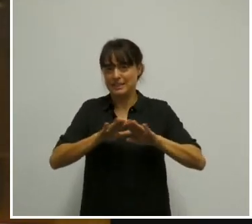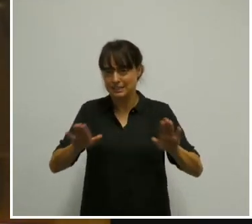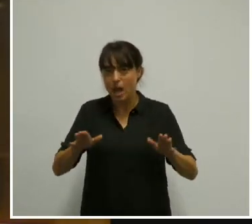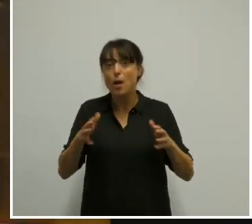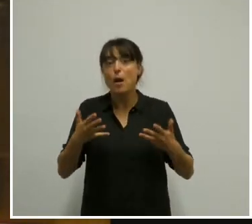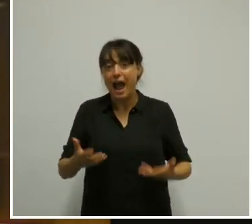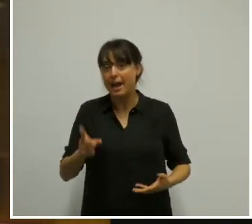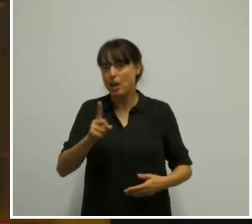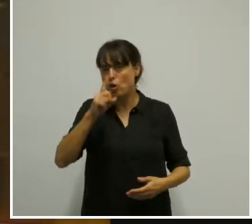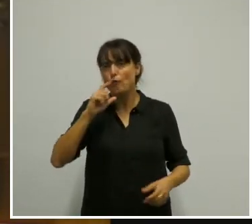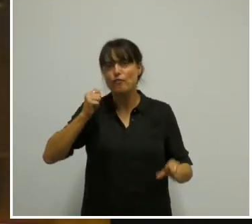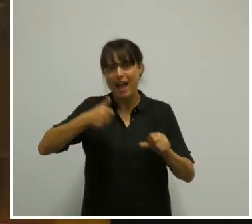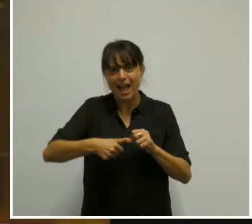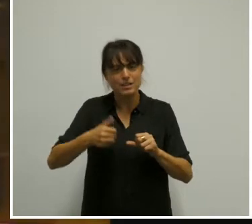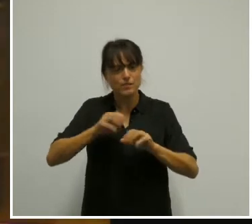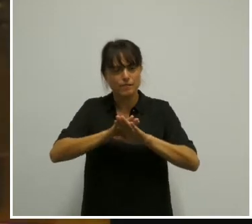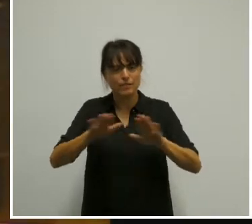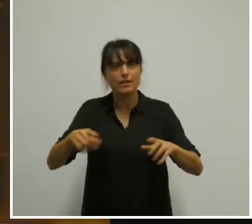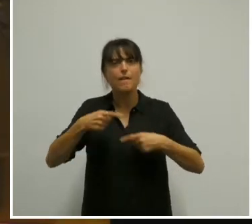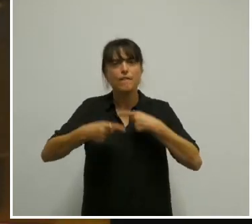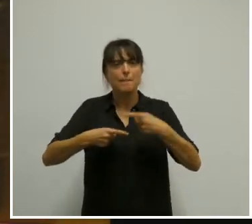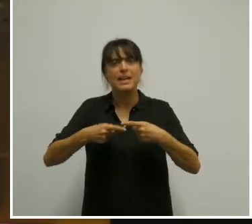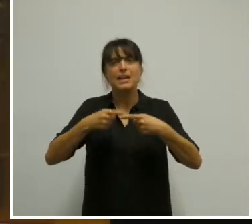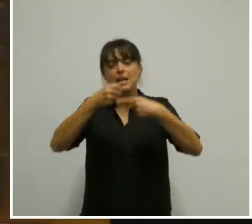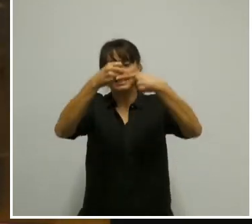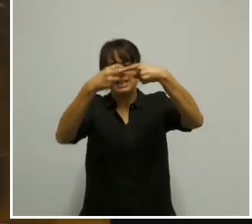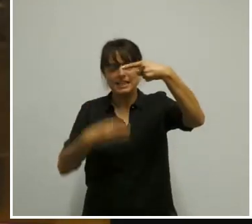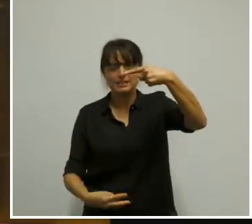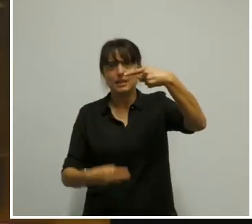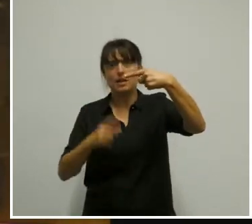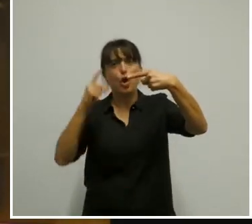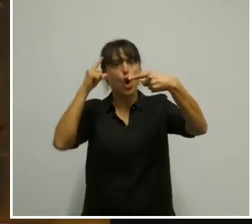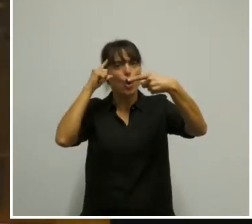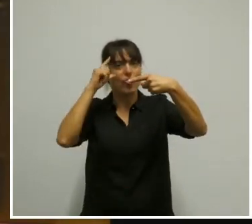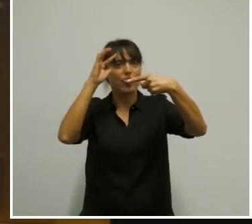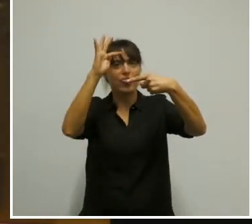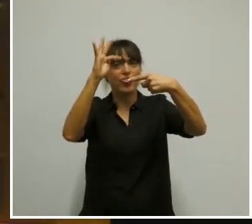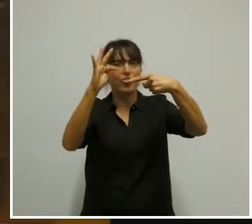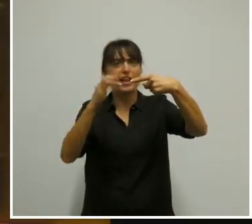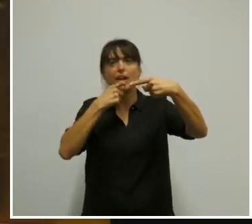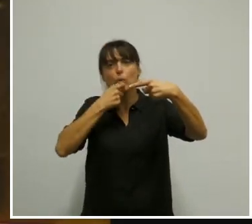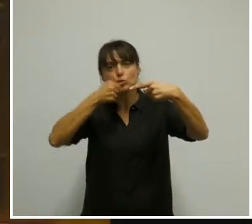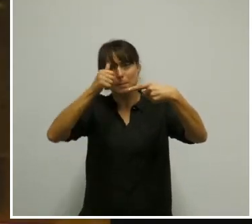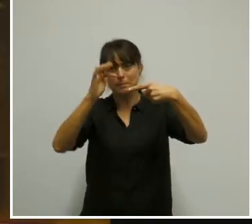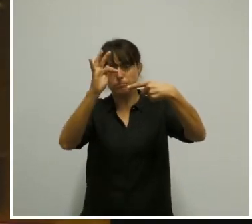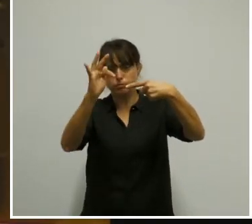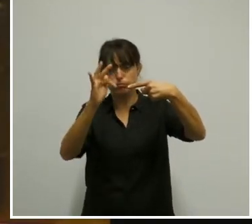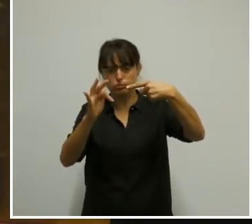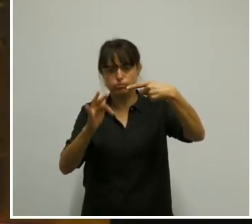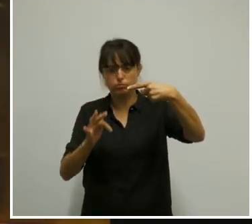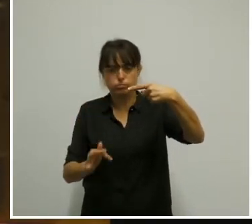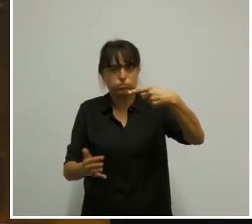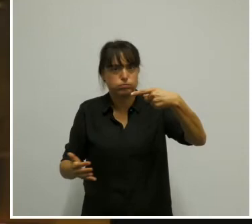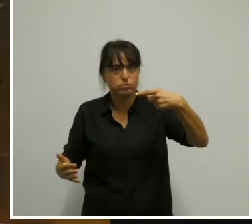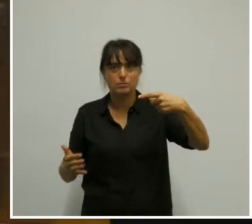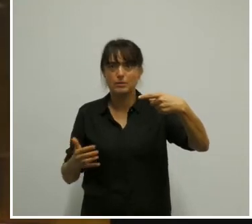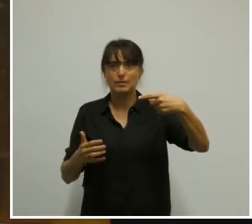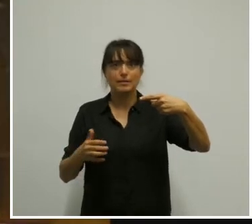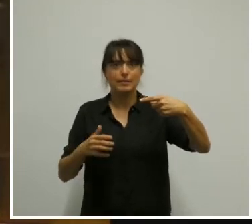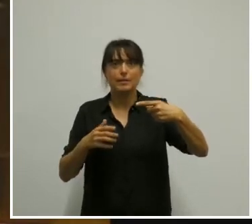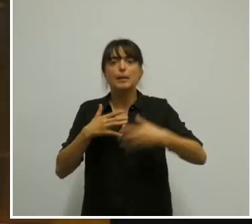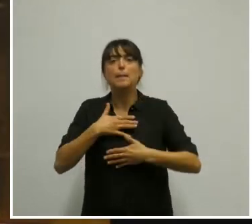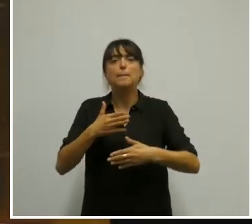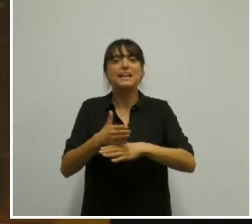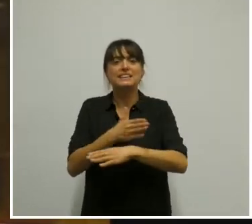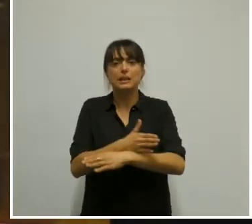sigui, ja fa anys que no. Les famílies posen els centres igual per ordre de preferència. És igual, la preinscripció és la